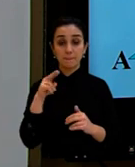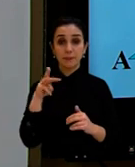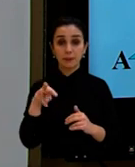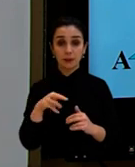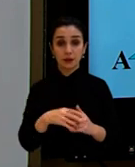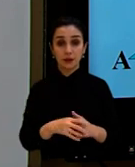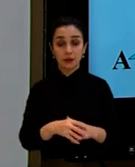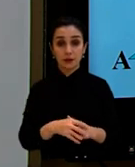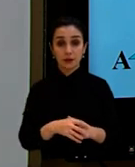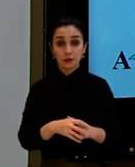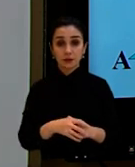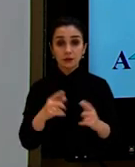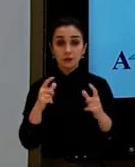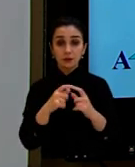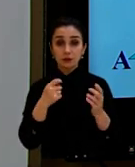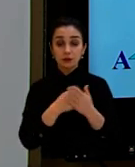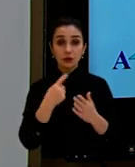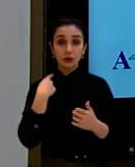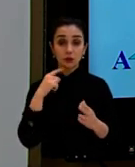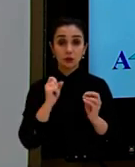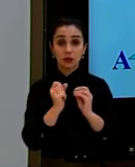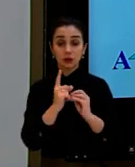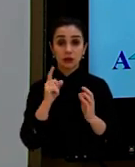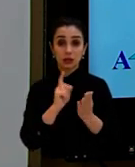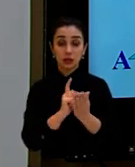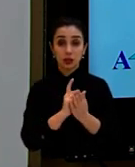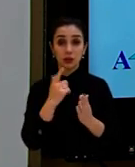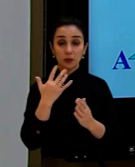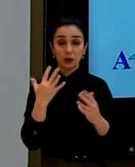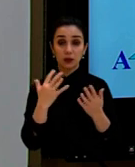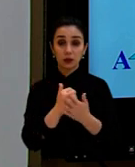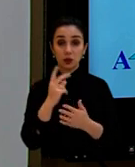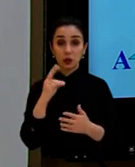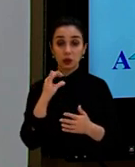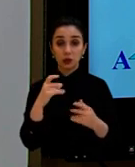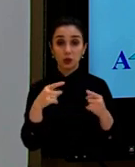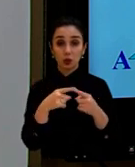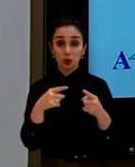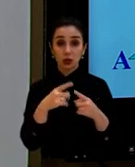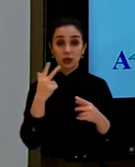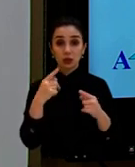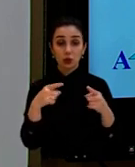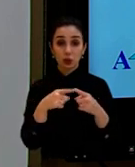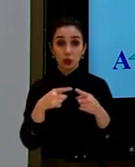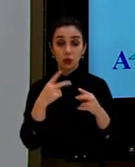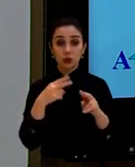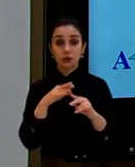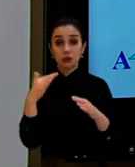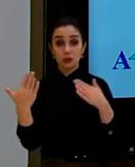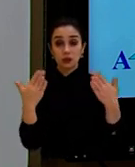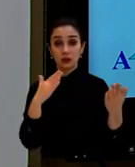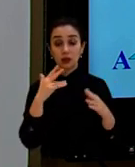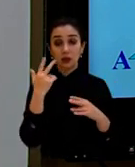дециметров. Билет номер 11, задание 5. Найдите косинусы углов треугольника со сторонами